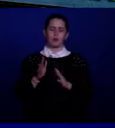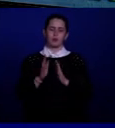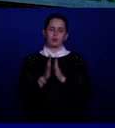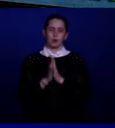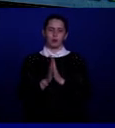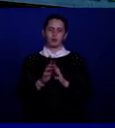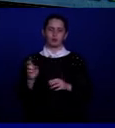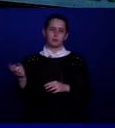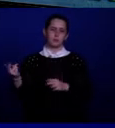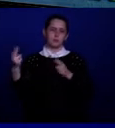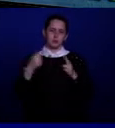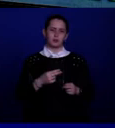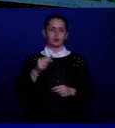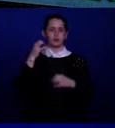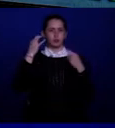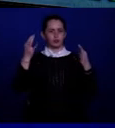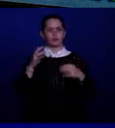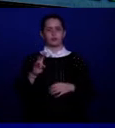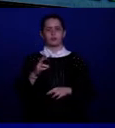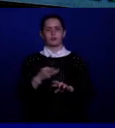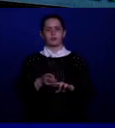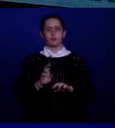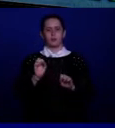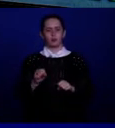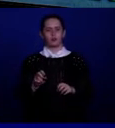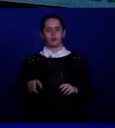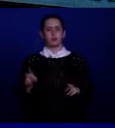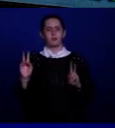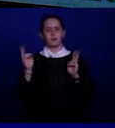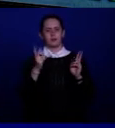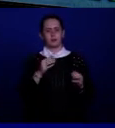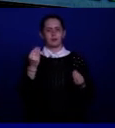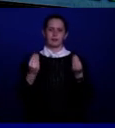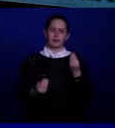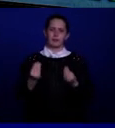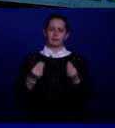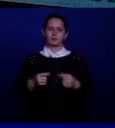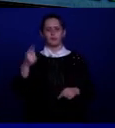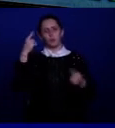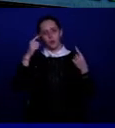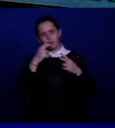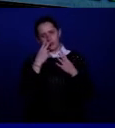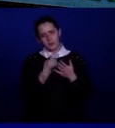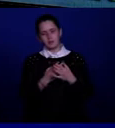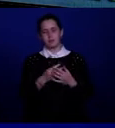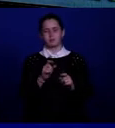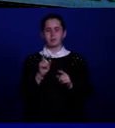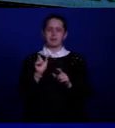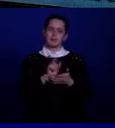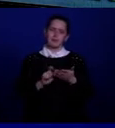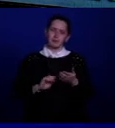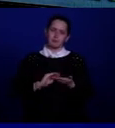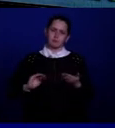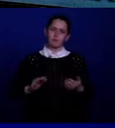рождения. Мы весело его проведем. Можно плясать, есть конфеты, играть, мультфильмы смотреть, стихи